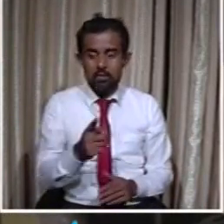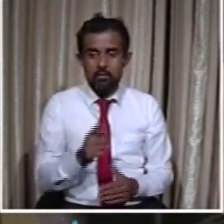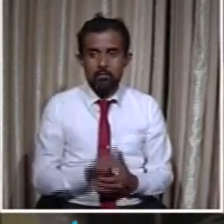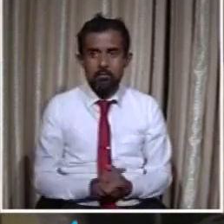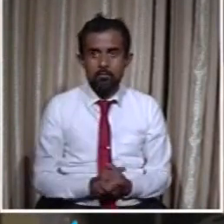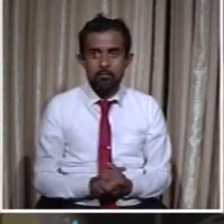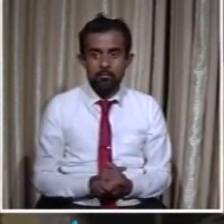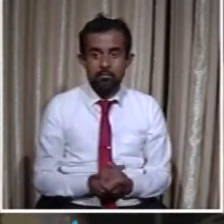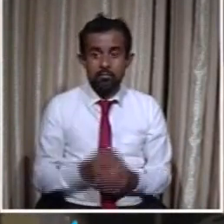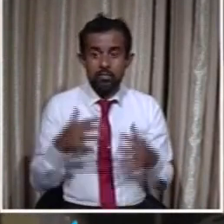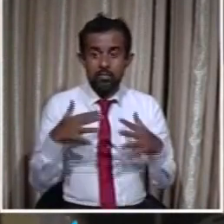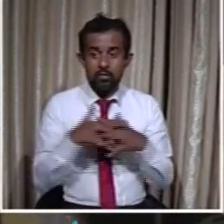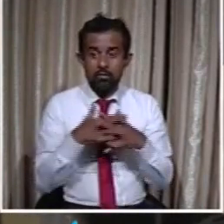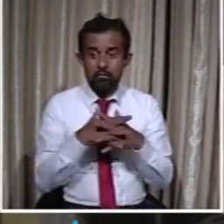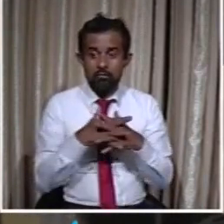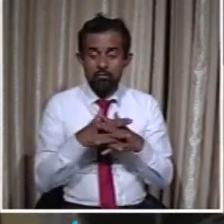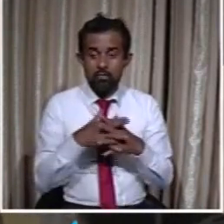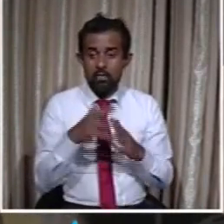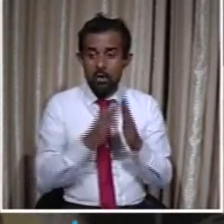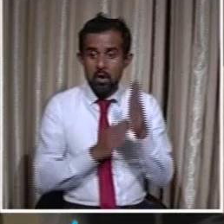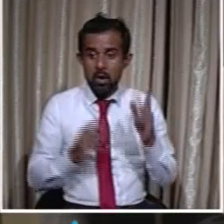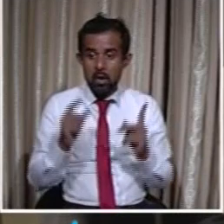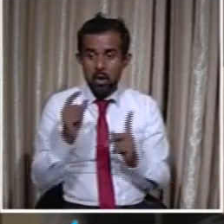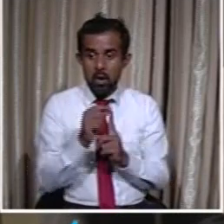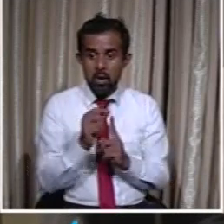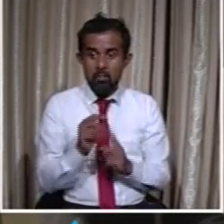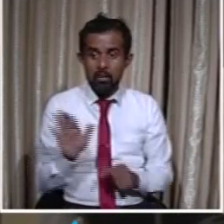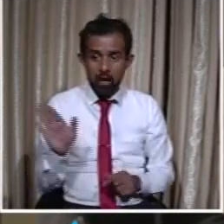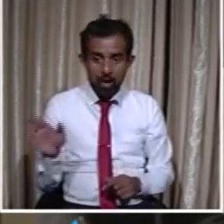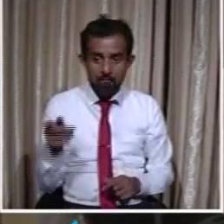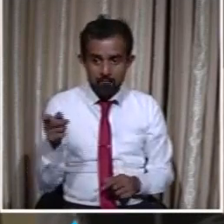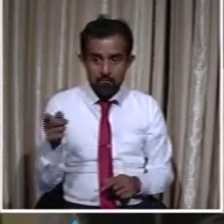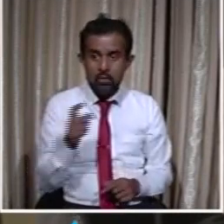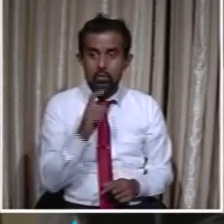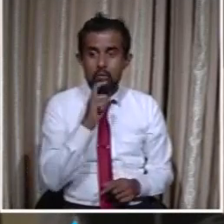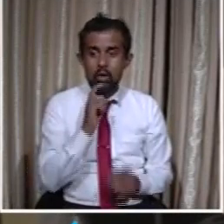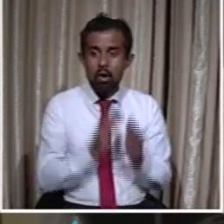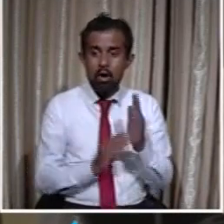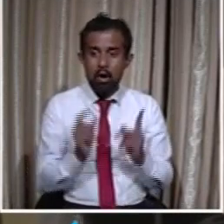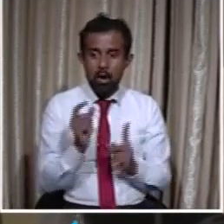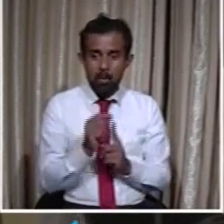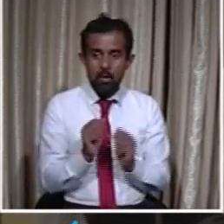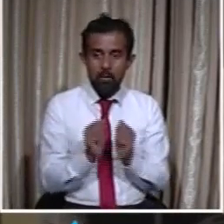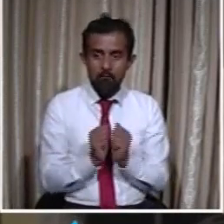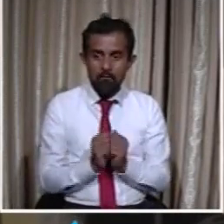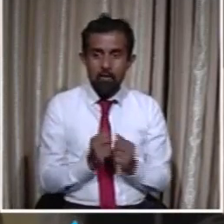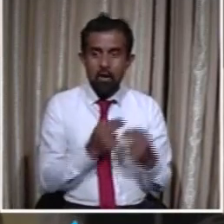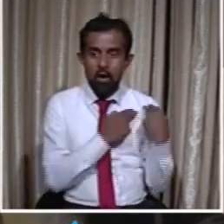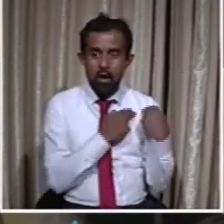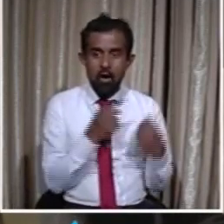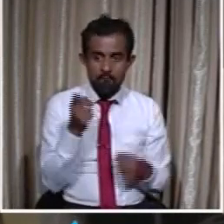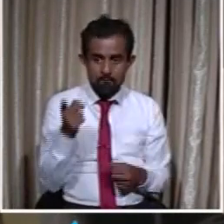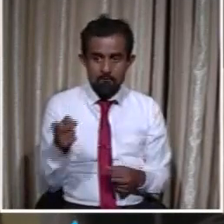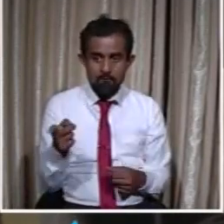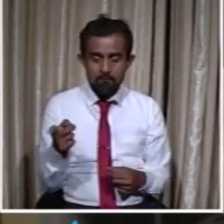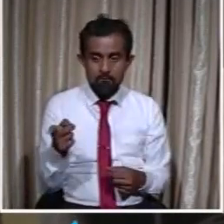இருக்கின்ற போது அவர் நீதித்துறை அமைச்சராக இருக்கின்ற போது அவரிடமும் புதிதாக தெரிவு